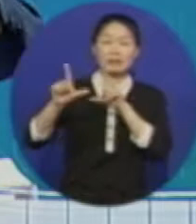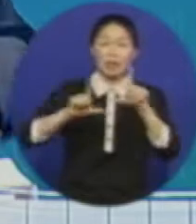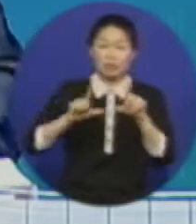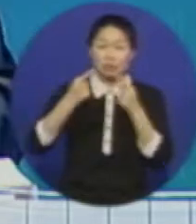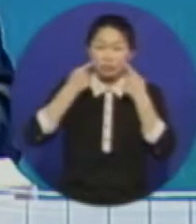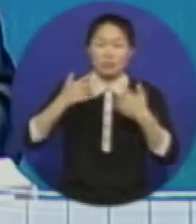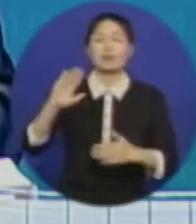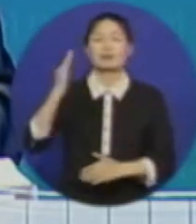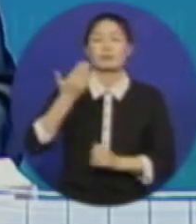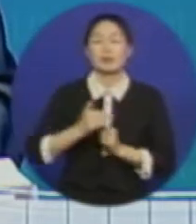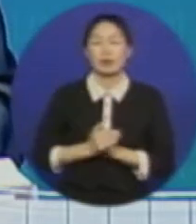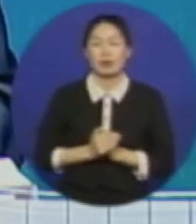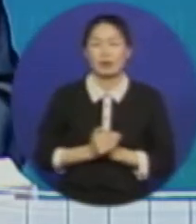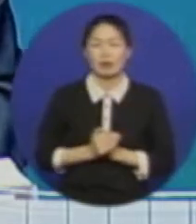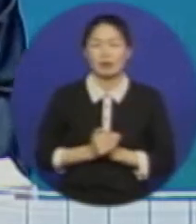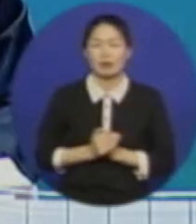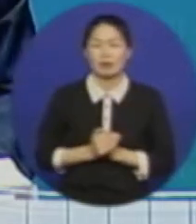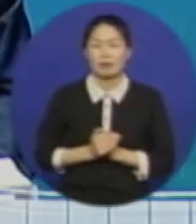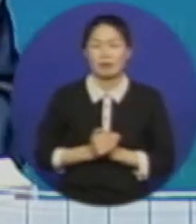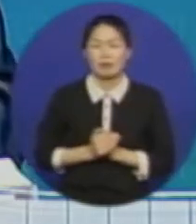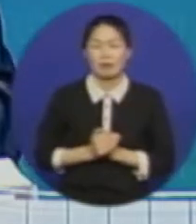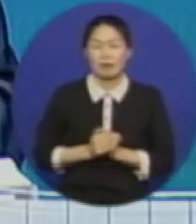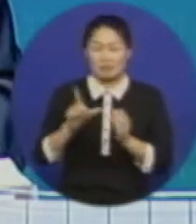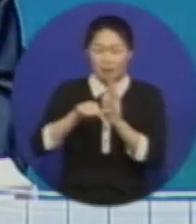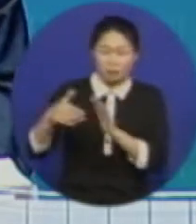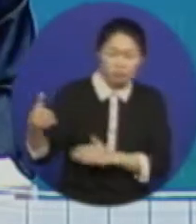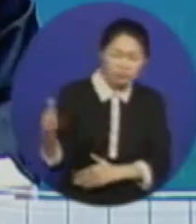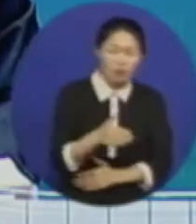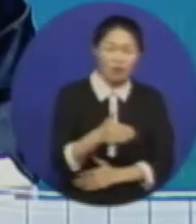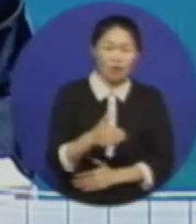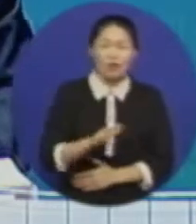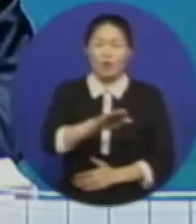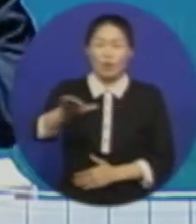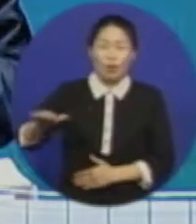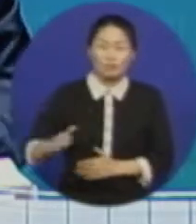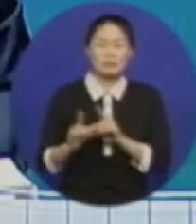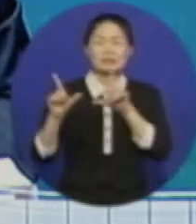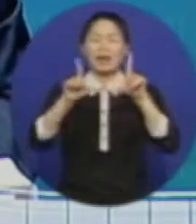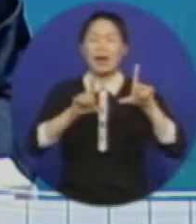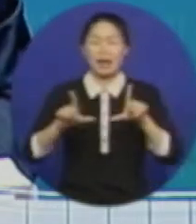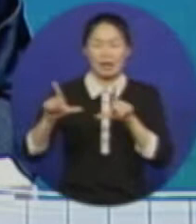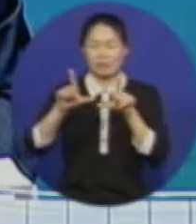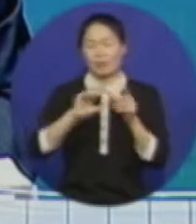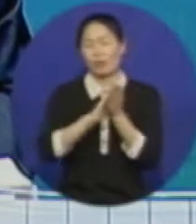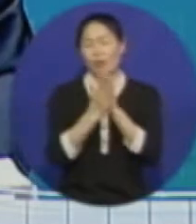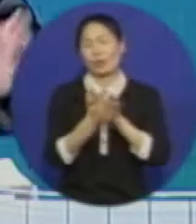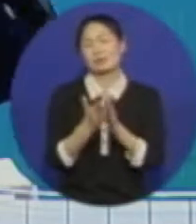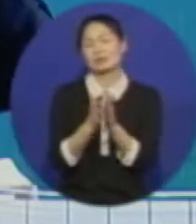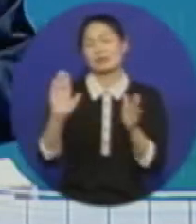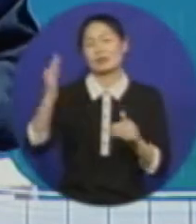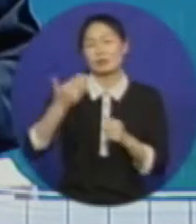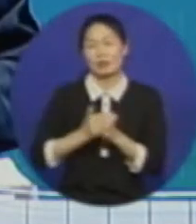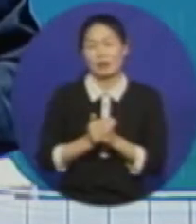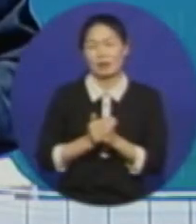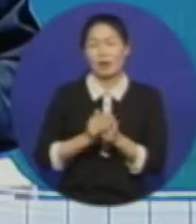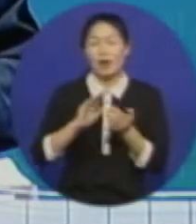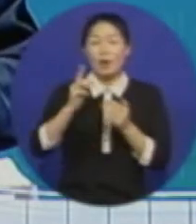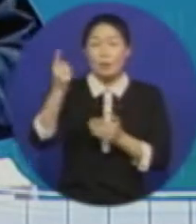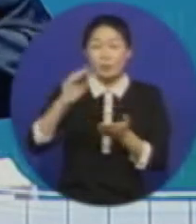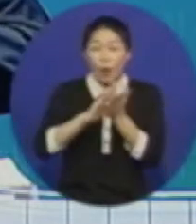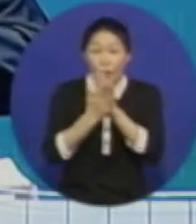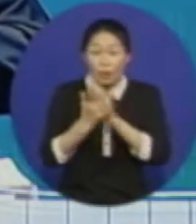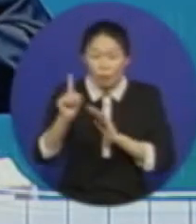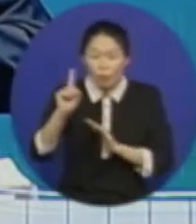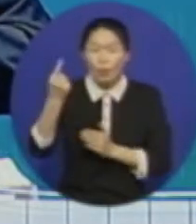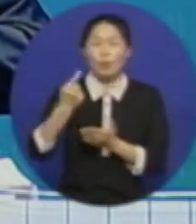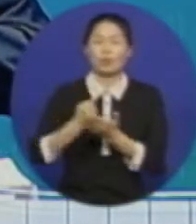분명 하셔야 되요 그때부터 여러분의 삶에 변화가 오는 거예요 변화는 오는 거에요